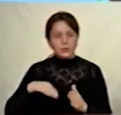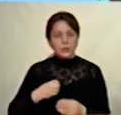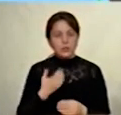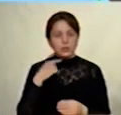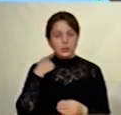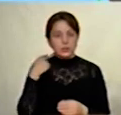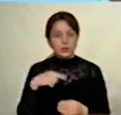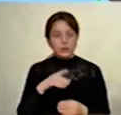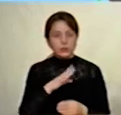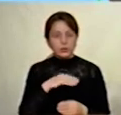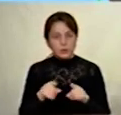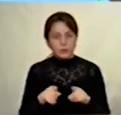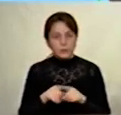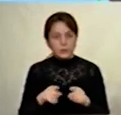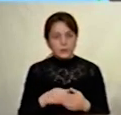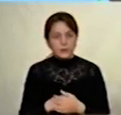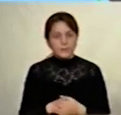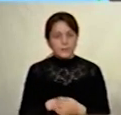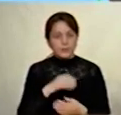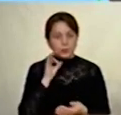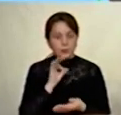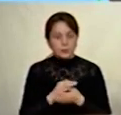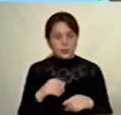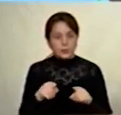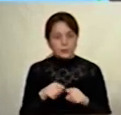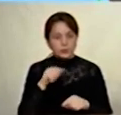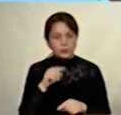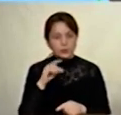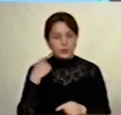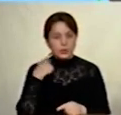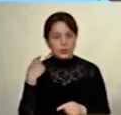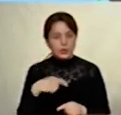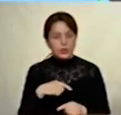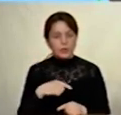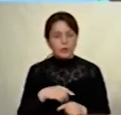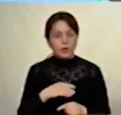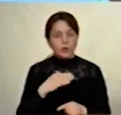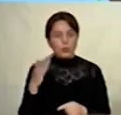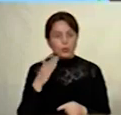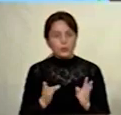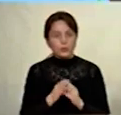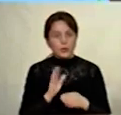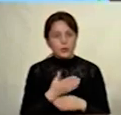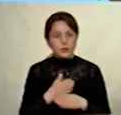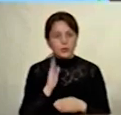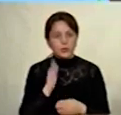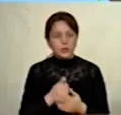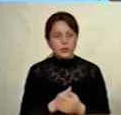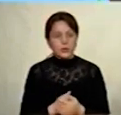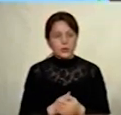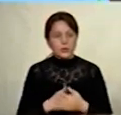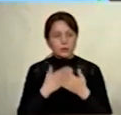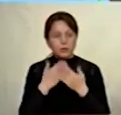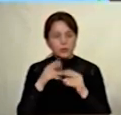raqam bo'lsa, hosil bo'lgan ko'paytmada ham shuncha raqam o'ng tomonga virgul bilan ajratiladi. Mana qoidasini